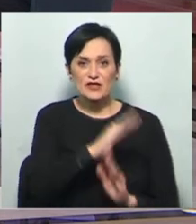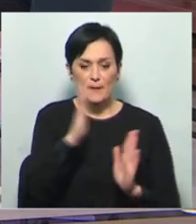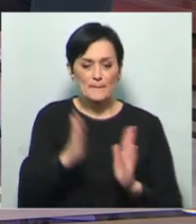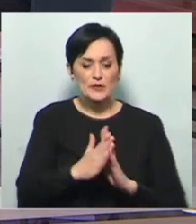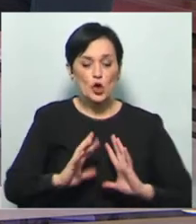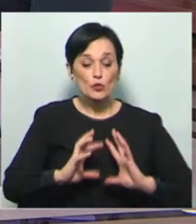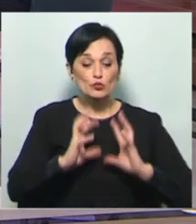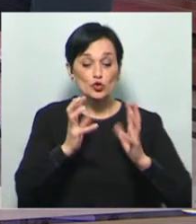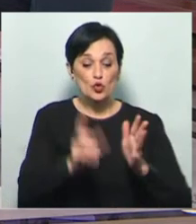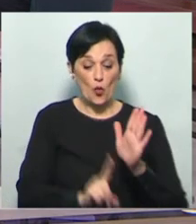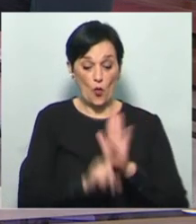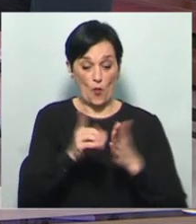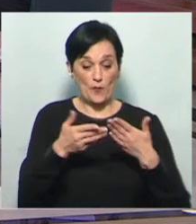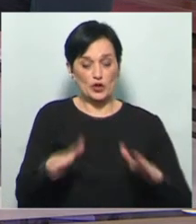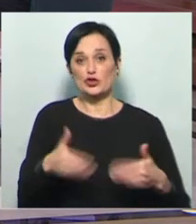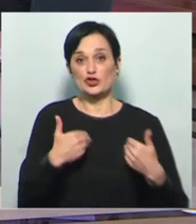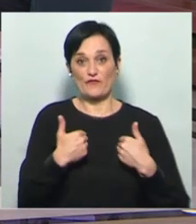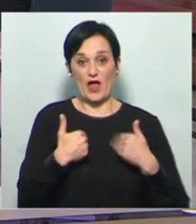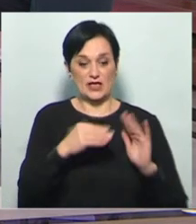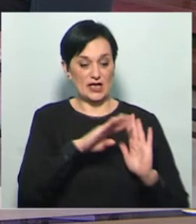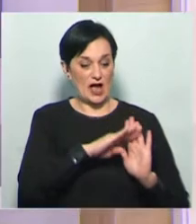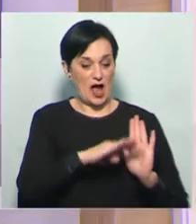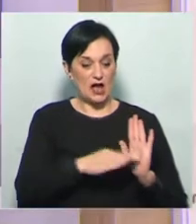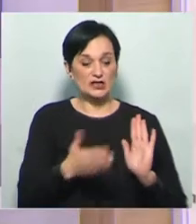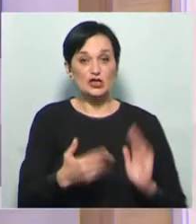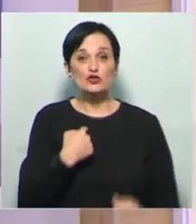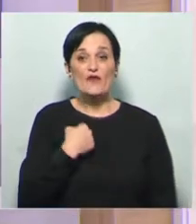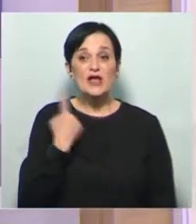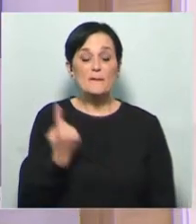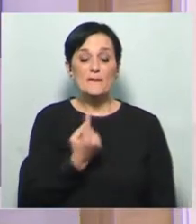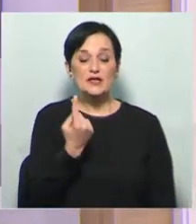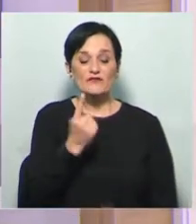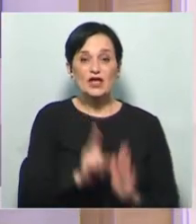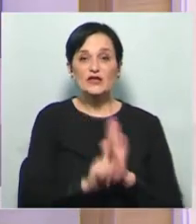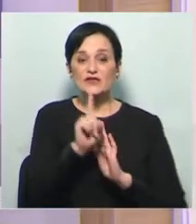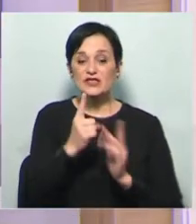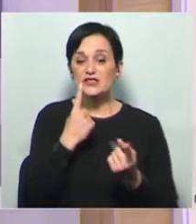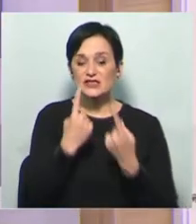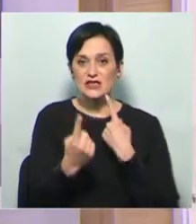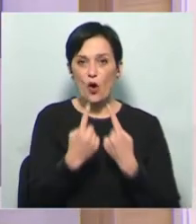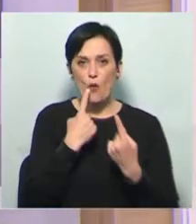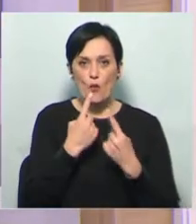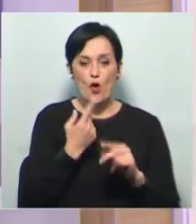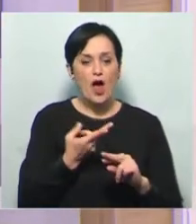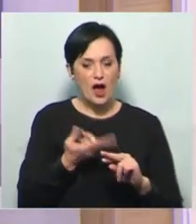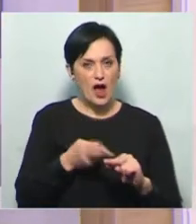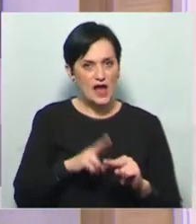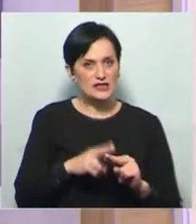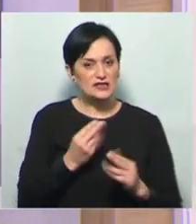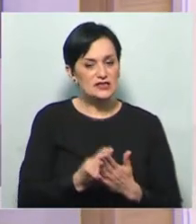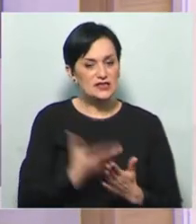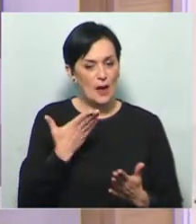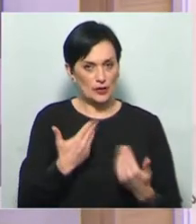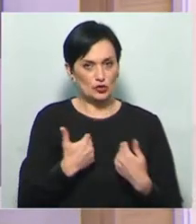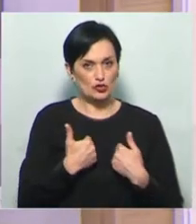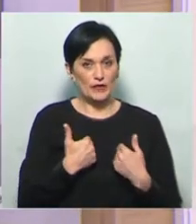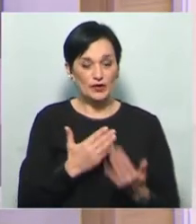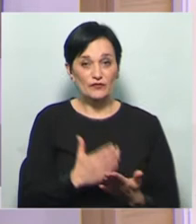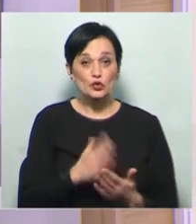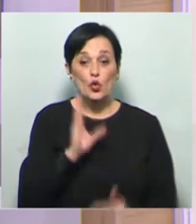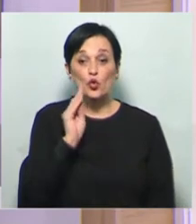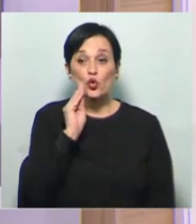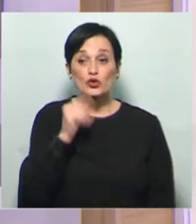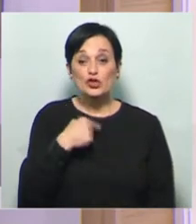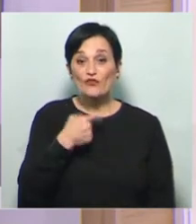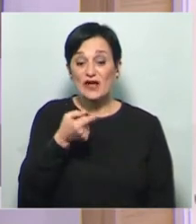მსოფლიოში იხსნება სწორედ ჩვენი გადაცემით, ანუ ჩვენ პირველები ვიწყებთ საუბარს და ეს ძალიან საპატიოა უდავოდ ჩვენთვის, მაგრამ